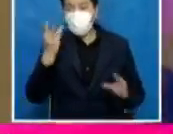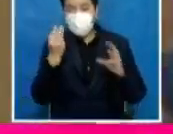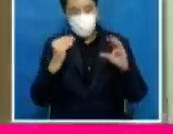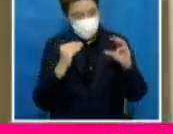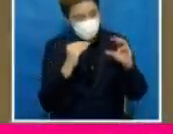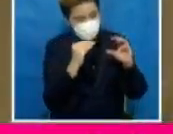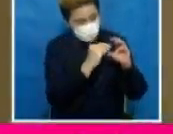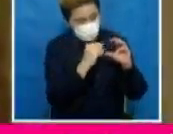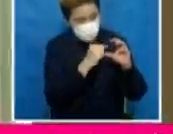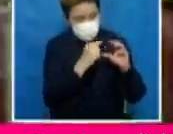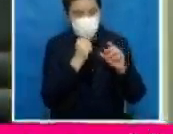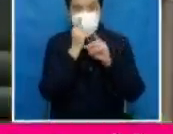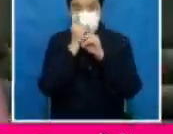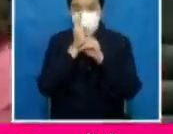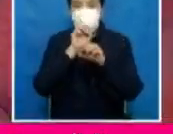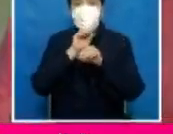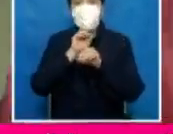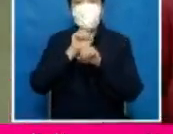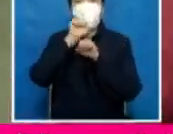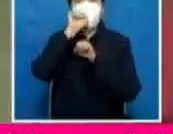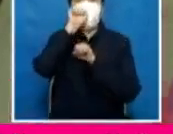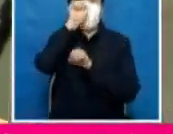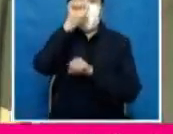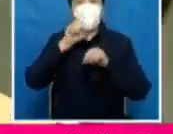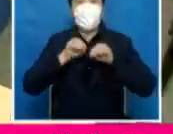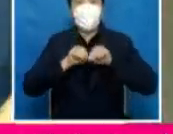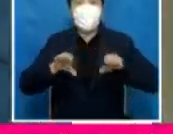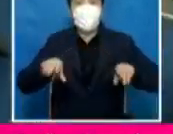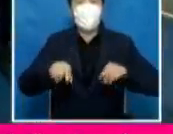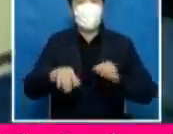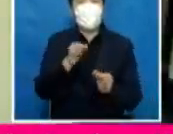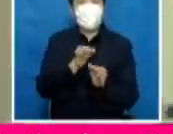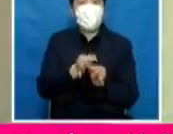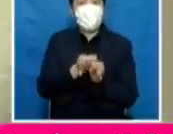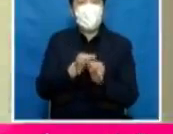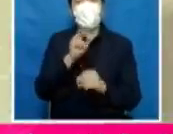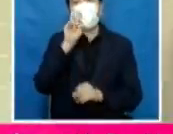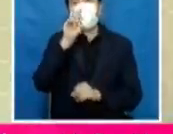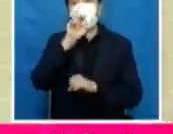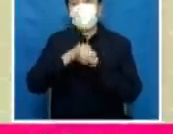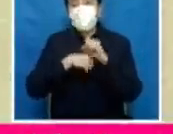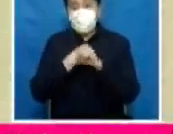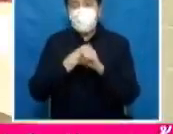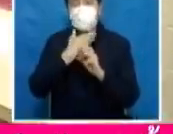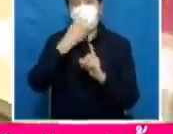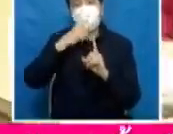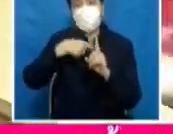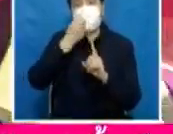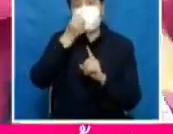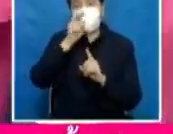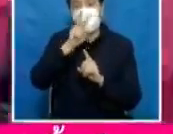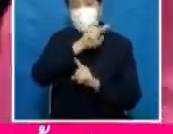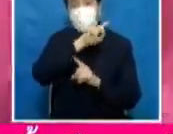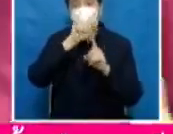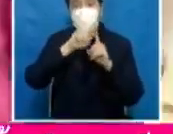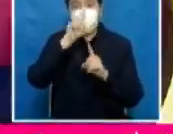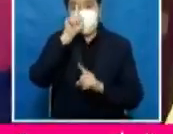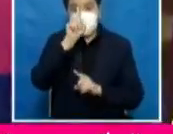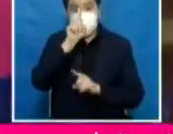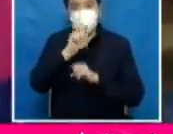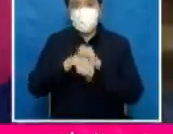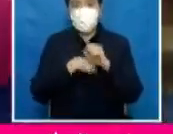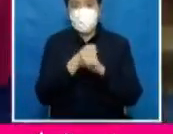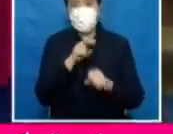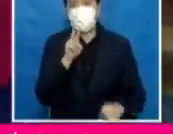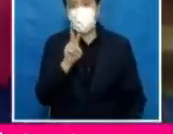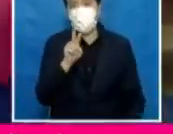ให้ตรงตามประกาศการออกเลขสลากจ่ายคืนสลากออมสินพิเศษ2ปีประจำวันที่1ธันวาคม